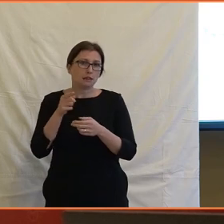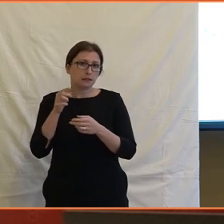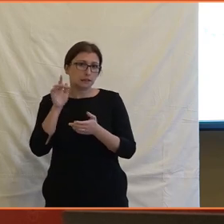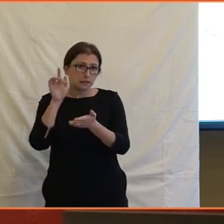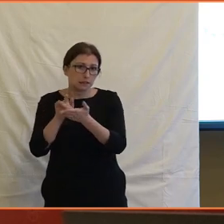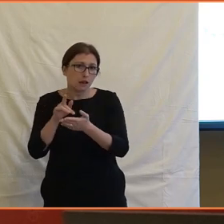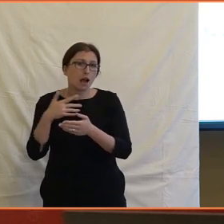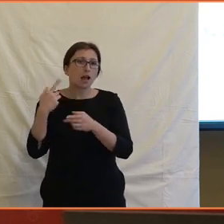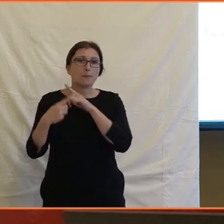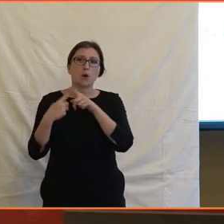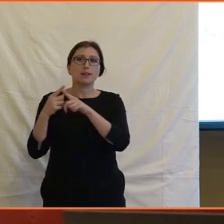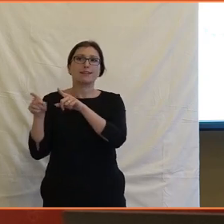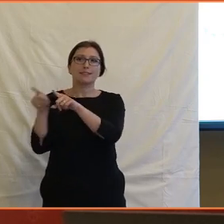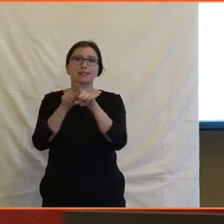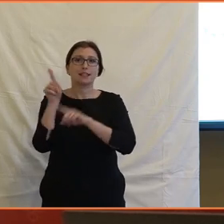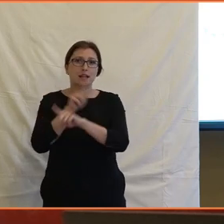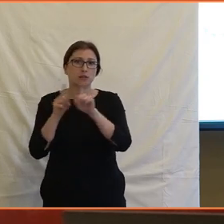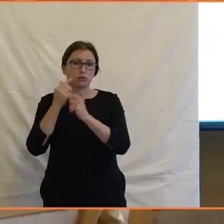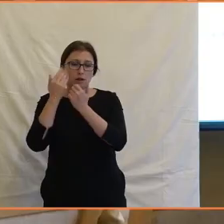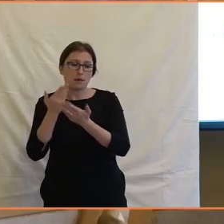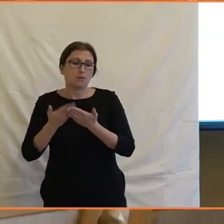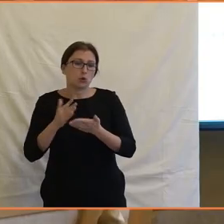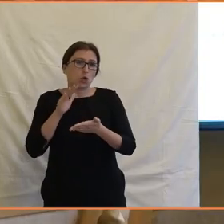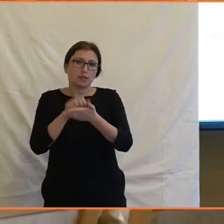není politická shoda, takhle to řeknu.